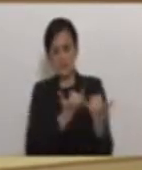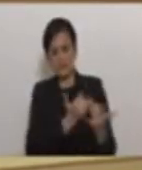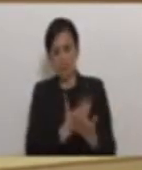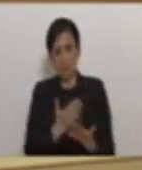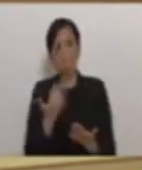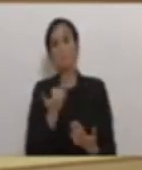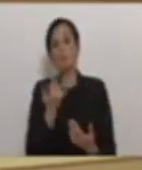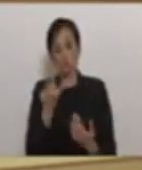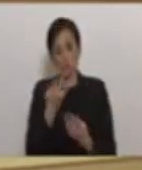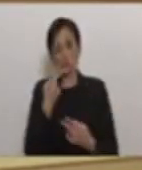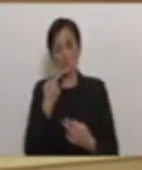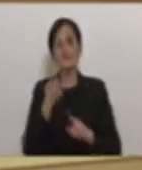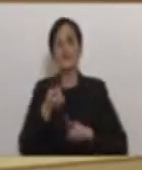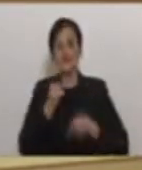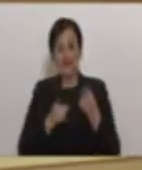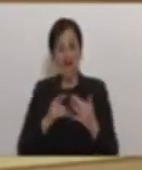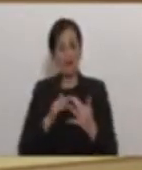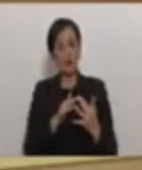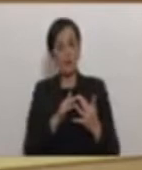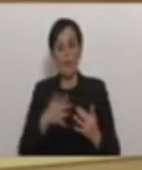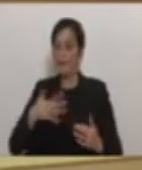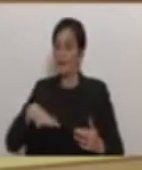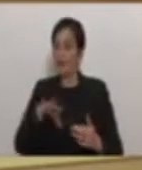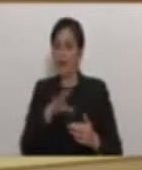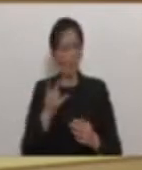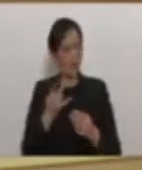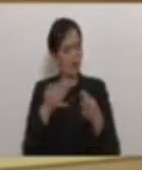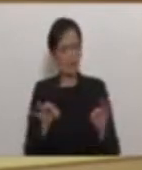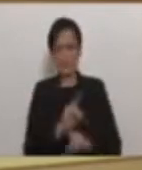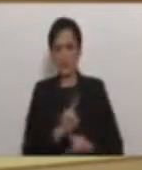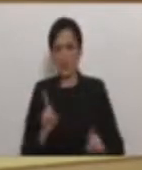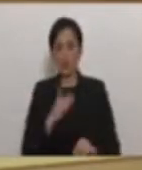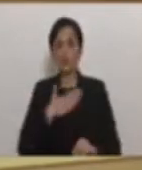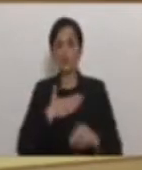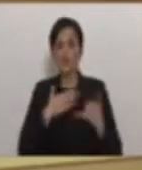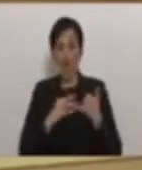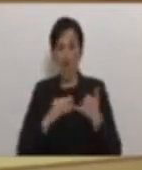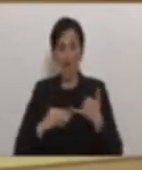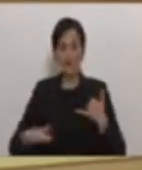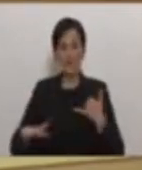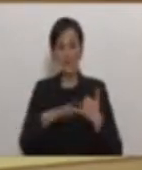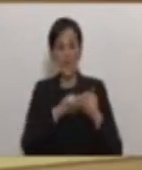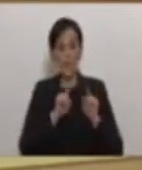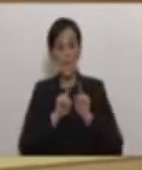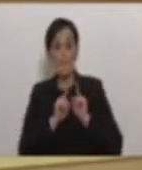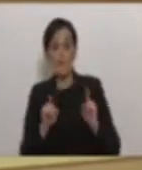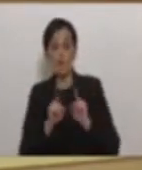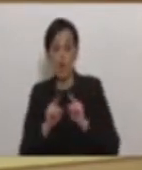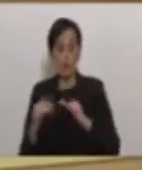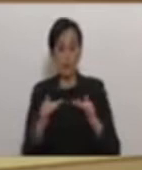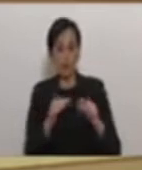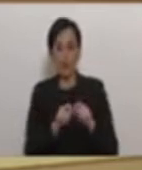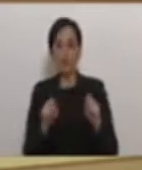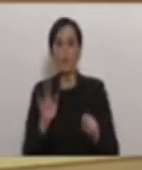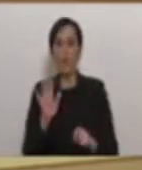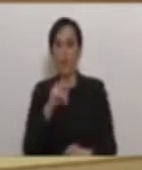თქვას, რომ რეალური ომი საქართველოში არავინ არ უნდა დაუშვას და ჩვენს ტერიტორიაზე პროვოკაციები და ფრონტის გახსნა მხოლოდ